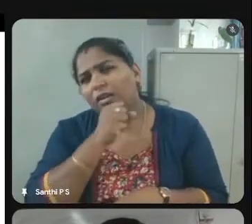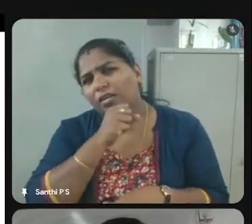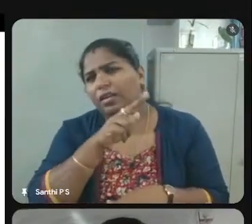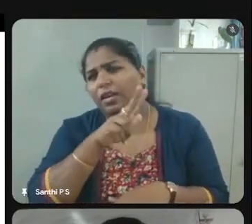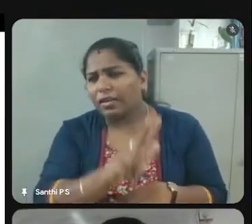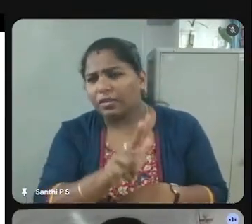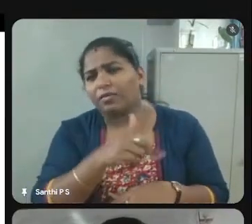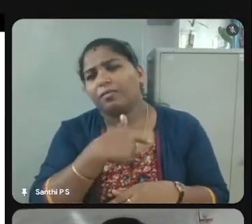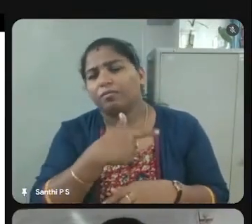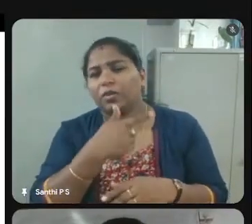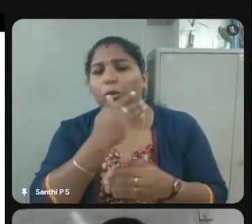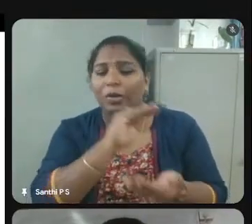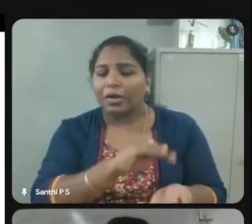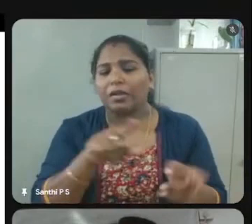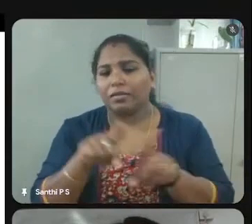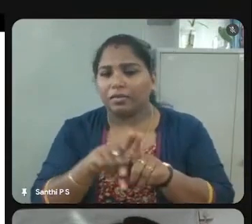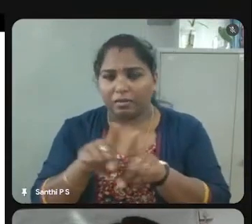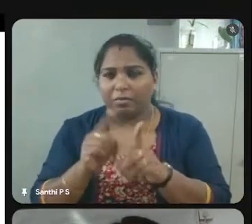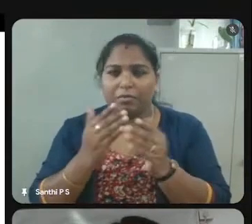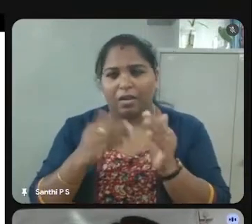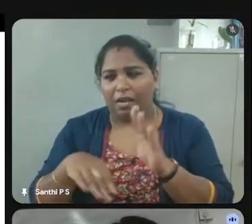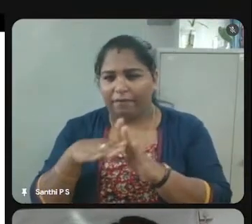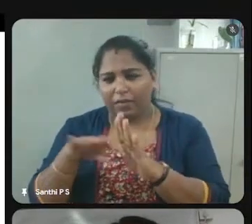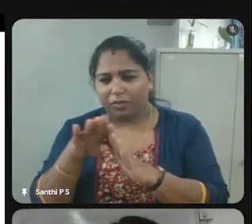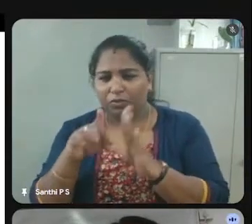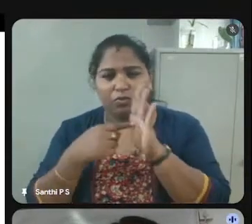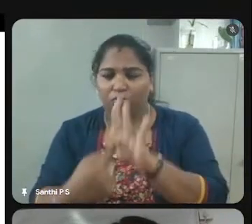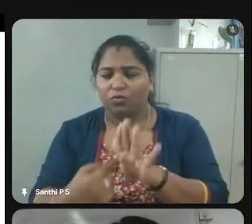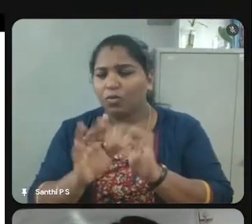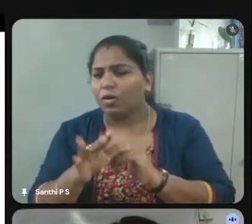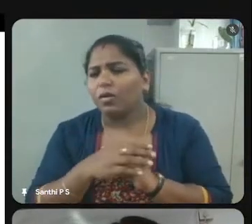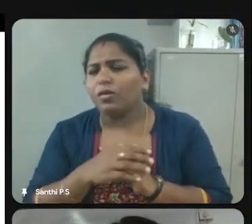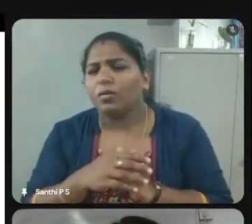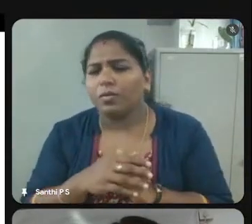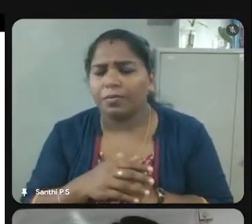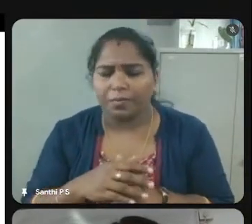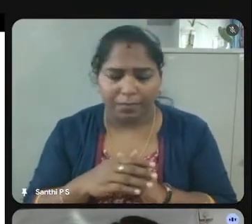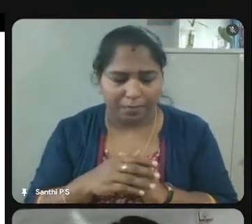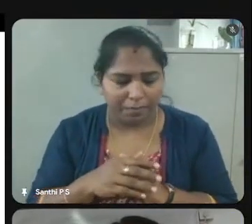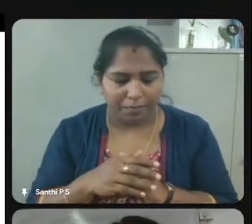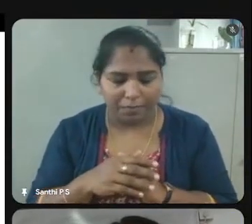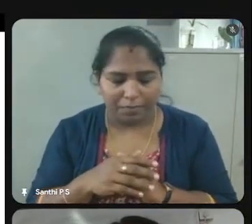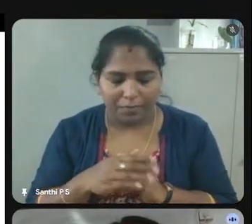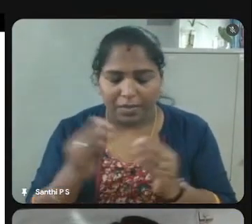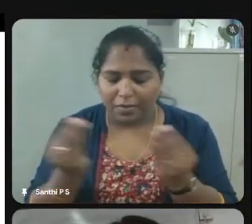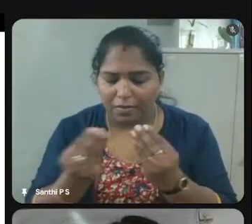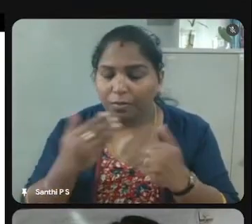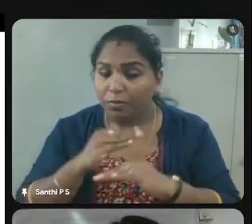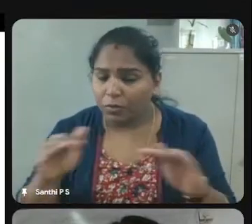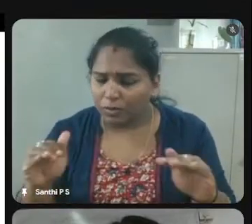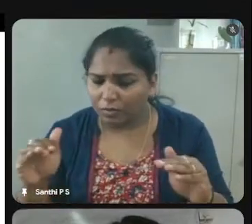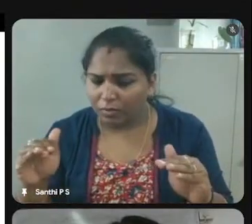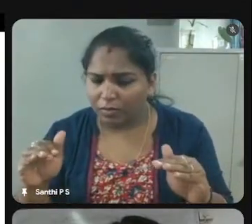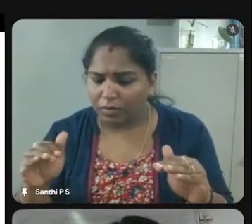കാണിക്കുന്നത്. അപ്പം ആ ഒരു ബാക്ക്വേർഡ്നെസ്സും ഉണ്ടായിരിക്കും പഠനത്തിൽ. അതുകൊണ്ടായിരിക്കും ആ ഒരു ബുദ്ധിമുട്ട് കാണിക്കുന്നത്. ചില കുട്ടികൾ